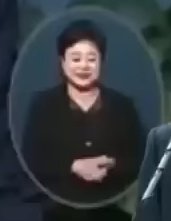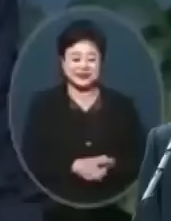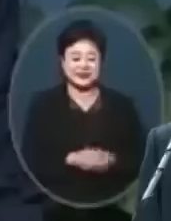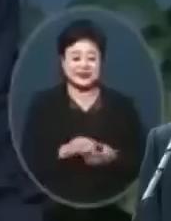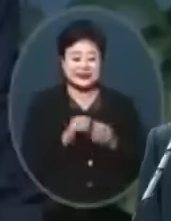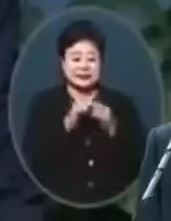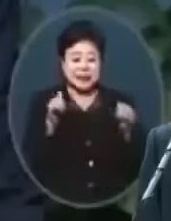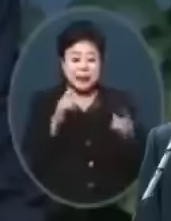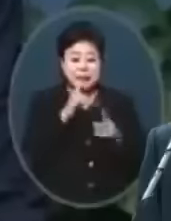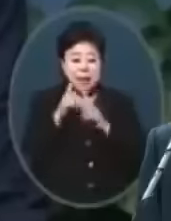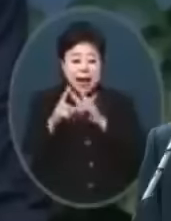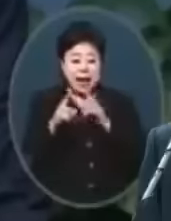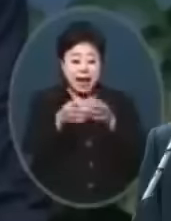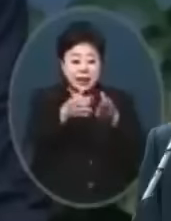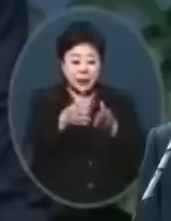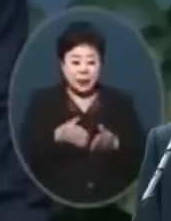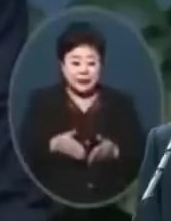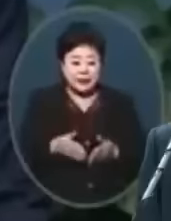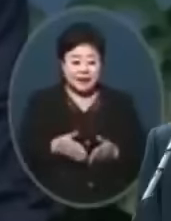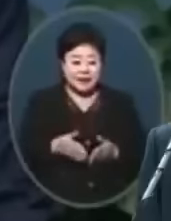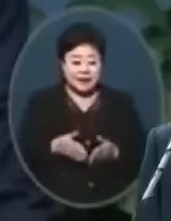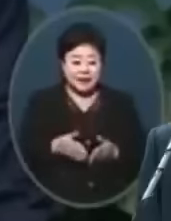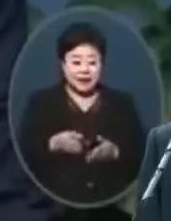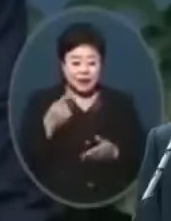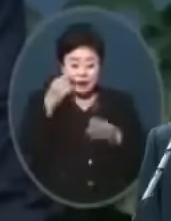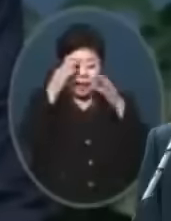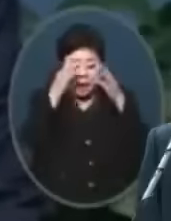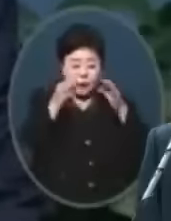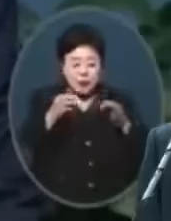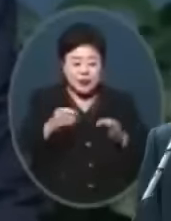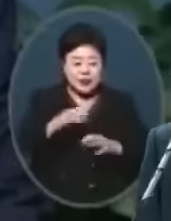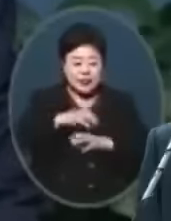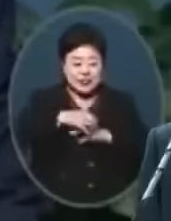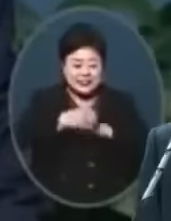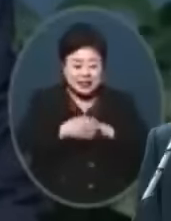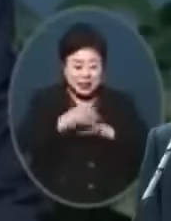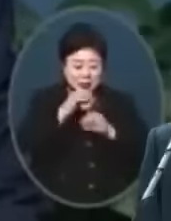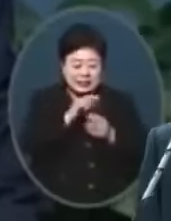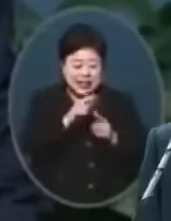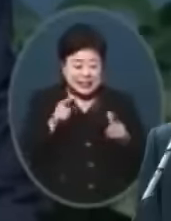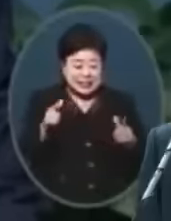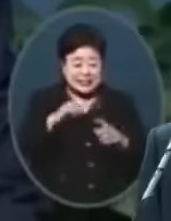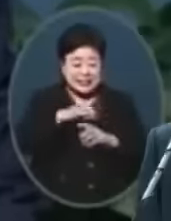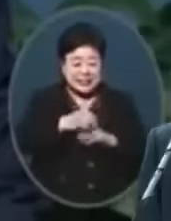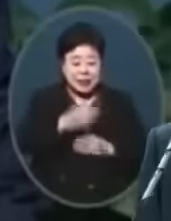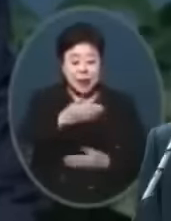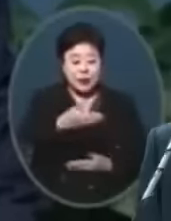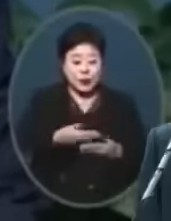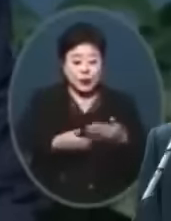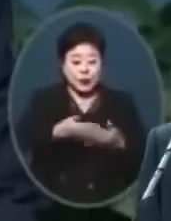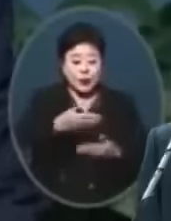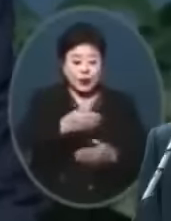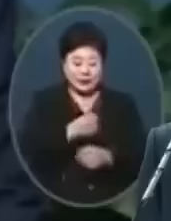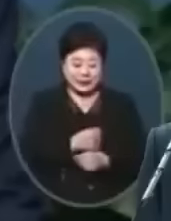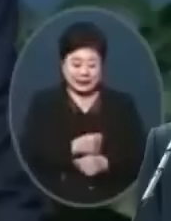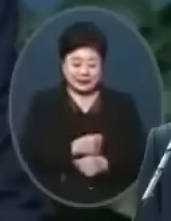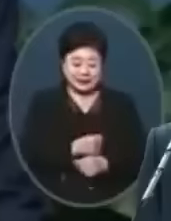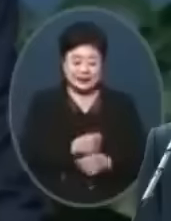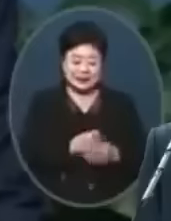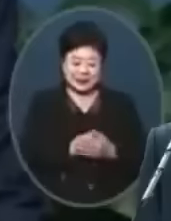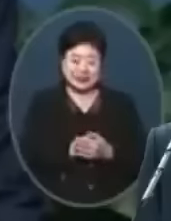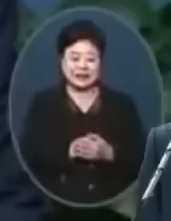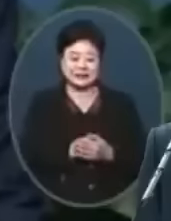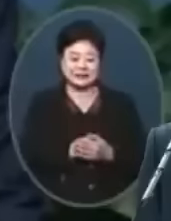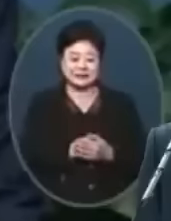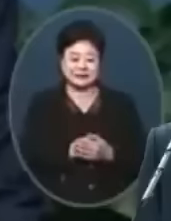사람은 말을 통해서 눈에 보이는 세계와 눈에 안 보이는 세계 간에 교통을 합니다. 그런